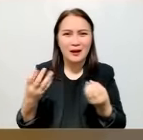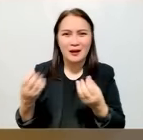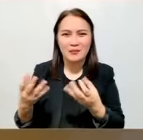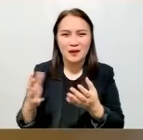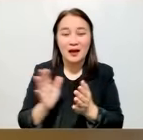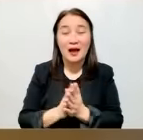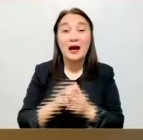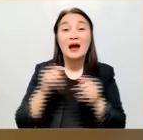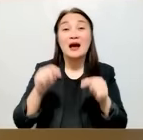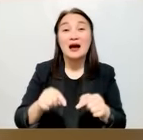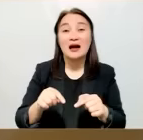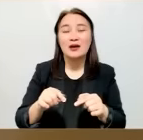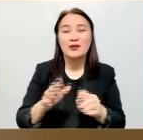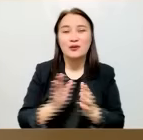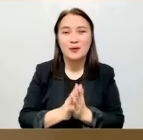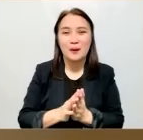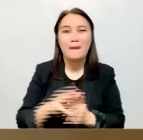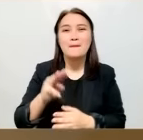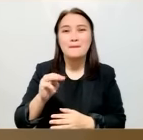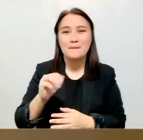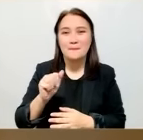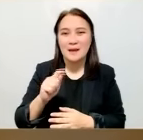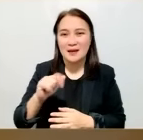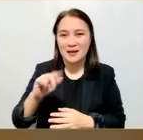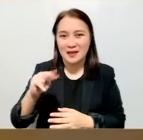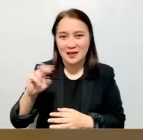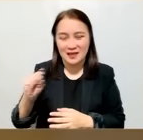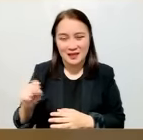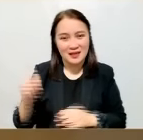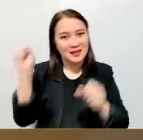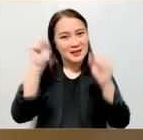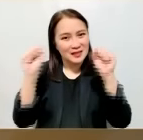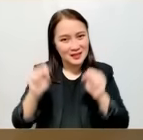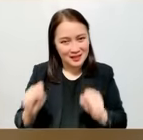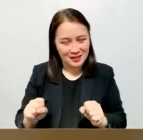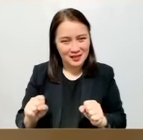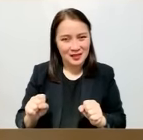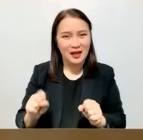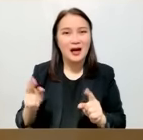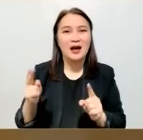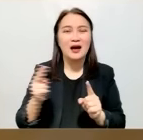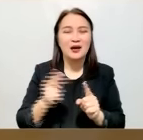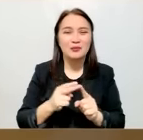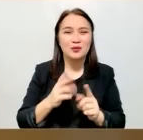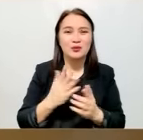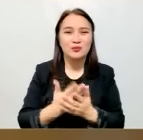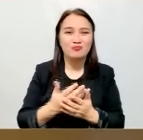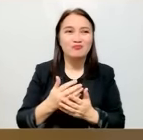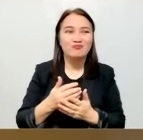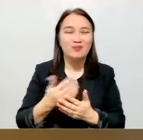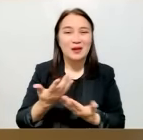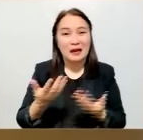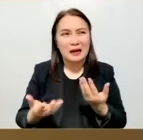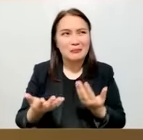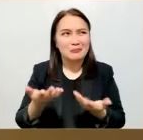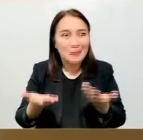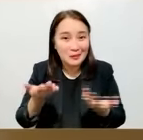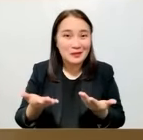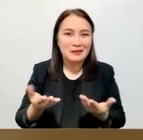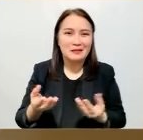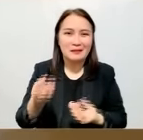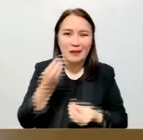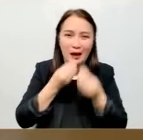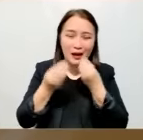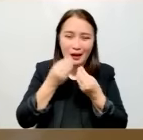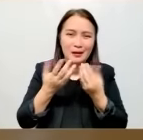o panahon ng pagpaparami ang mga ito na tatagal hanggang Abril. Pwede rin naghahanap sila ng pagkain. Paalala ng DENR,